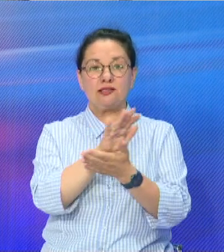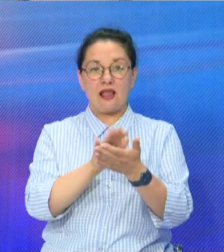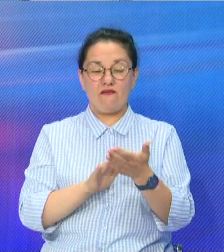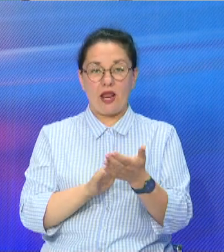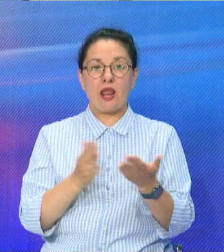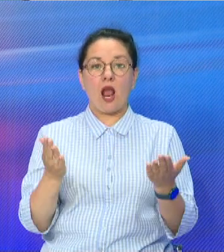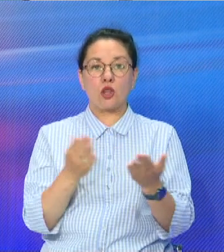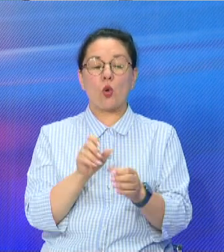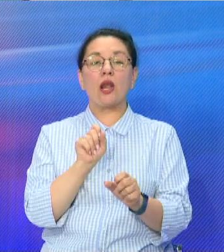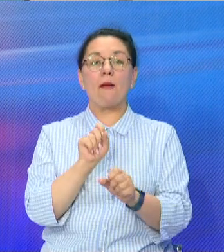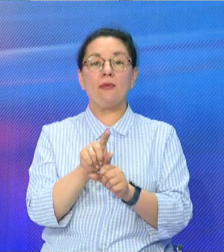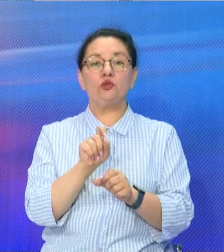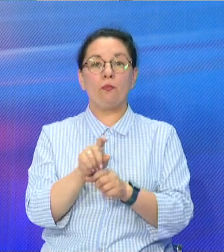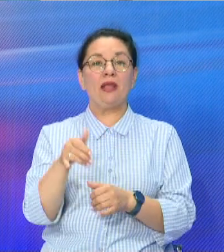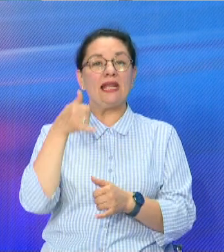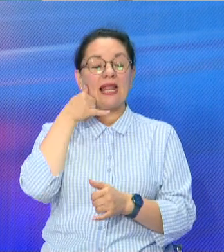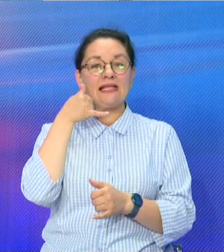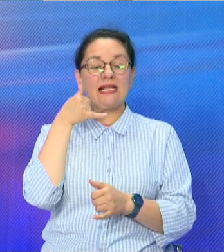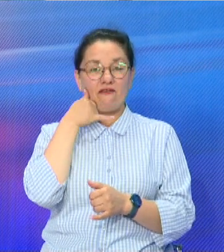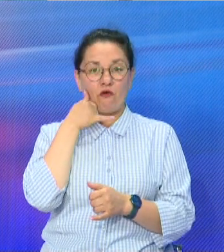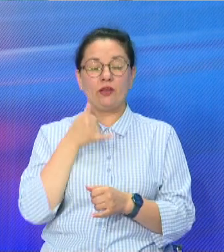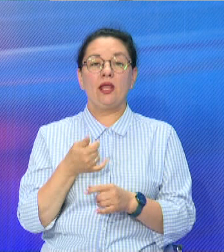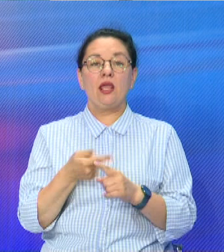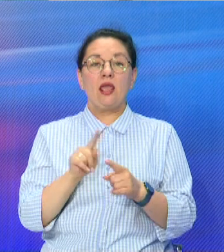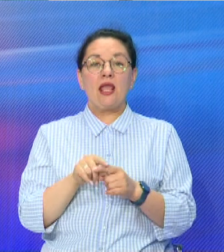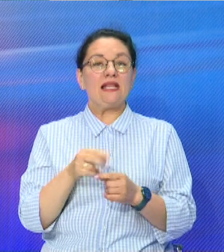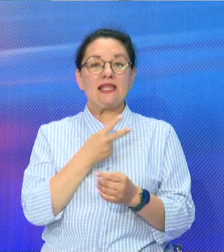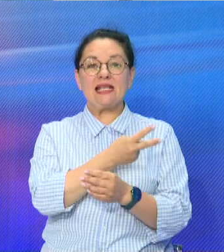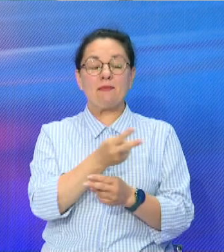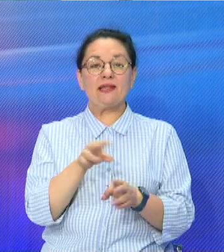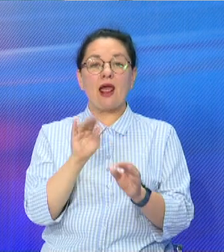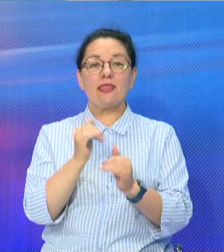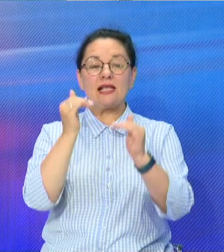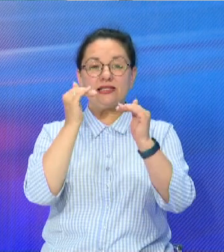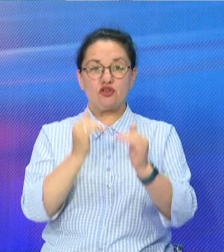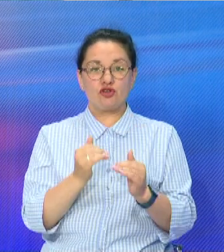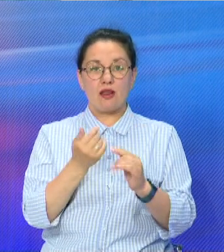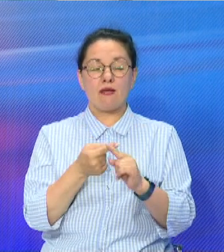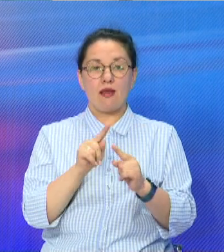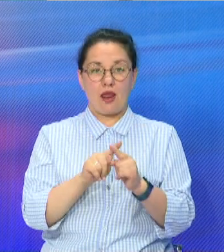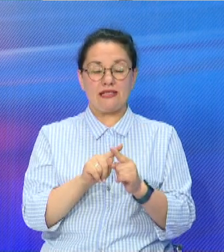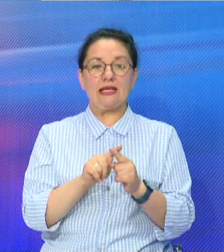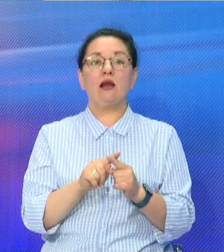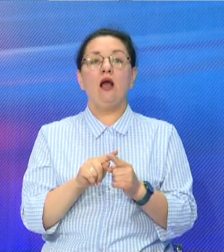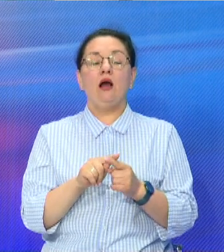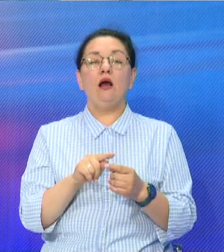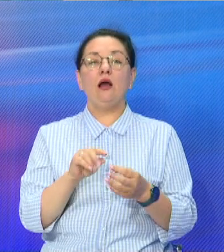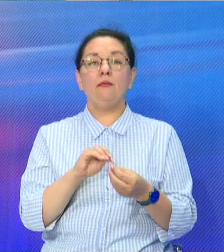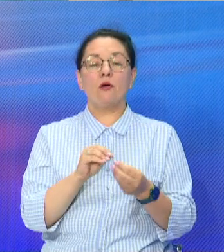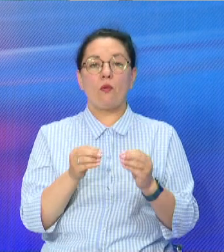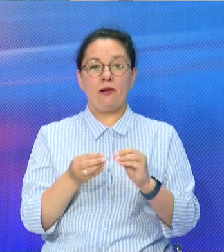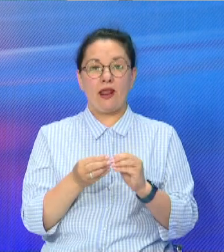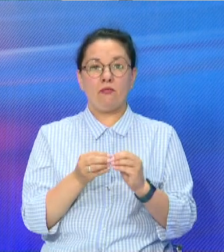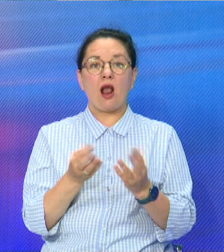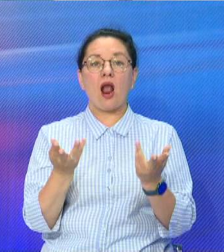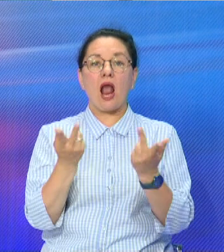телефон службы 115 несмотря на снижение количества заявок и претензий выполненных с нарушением срока их количество по